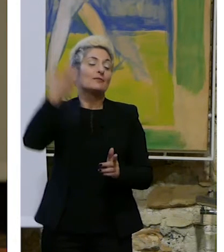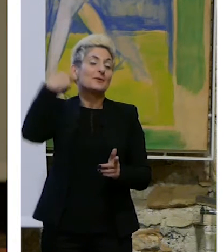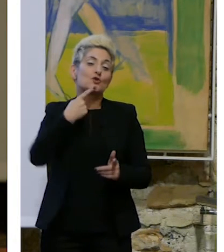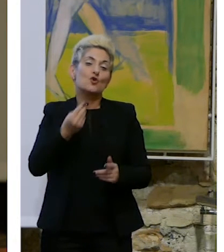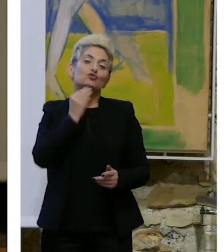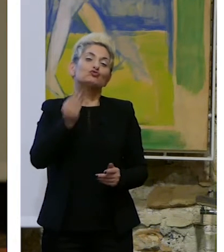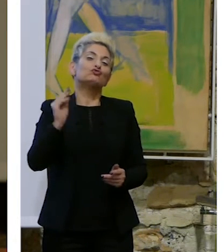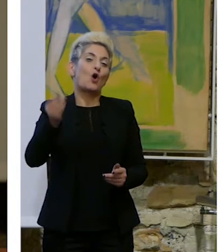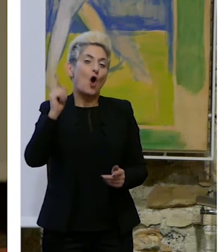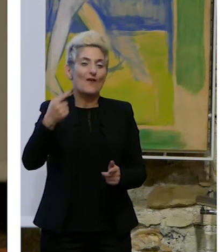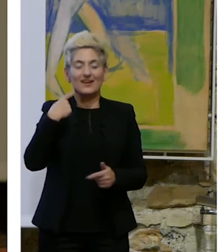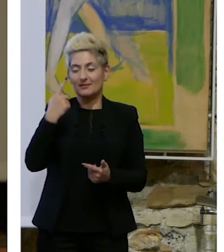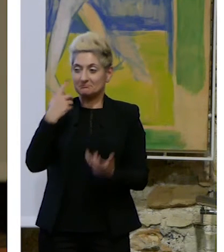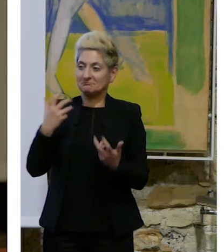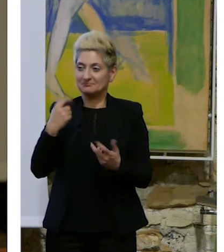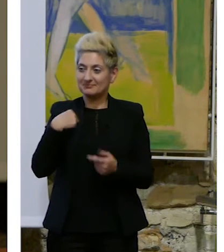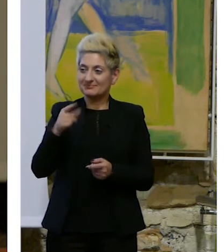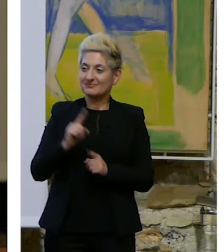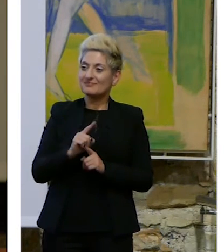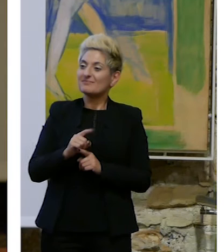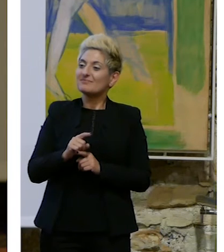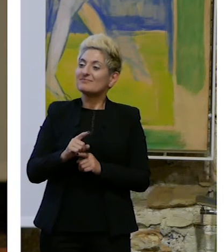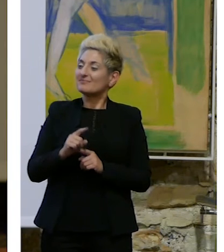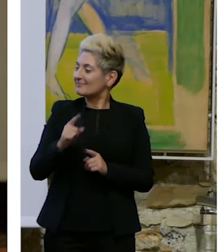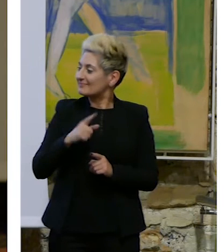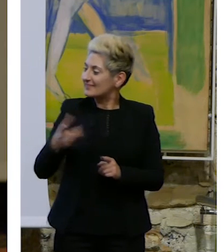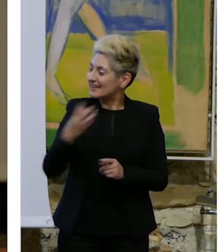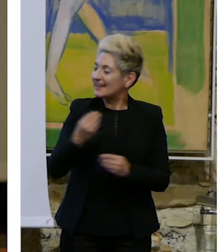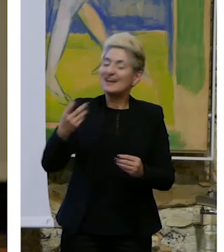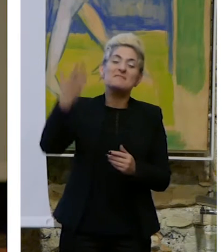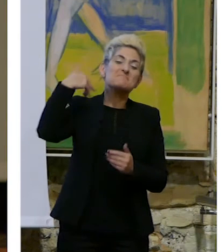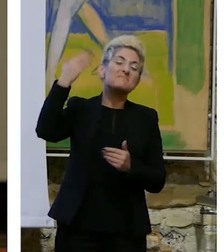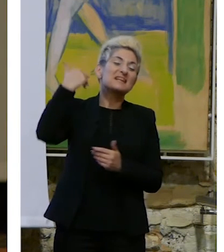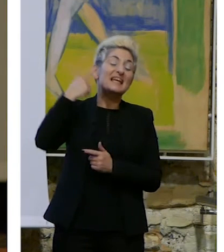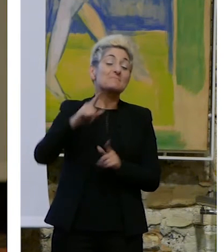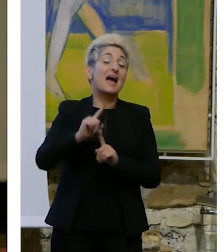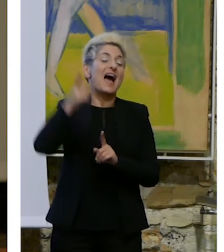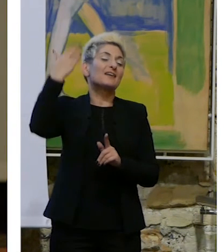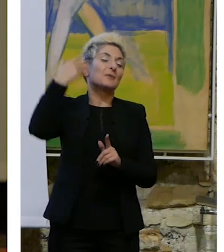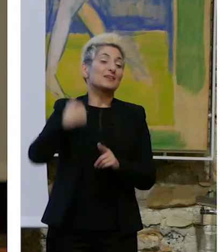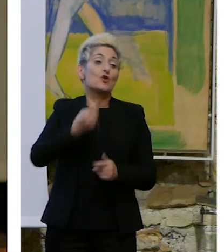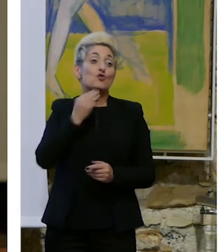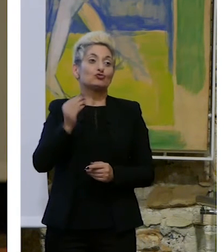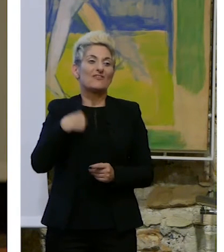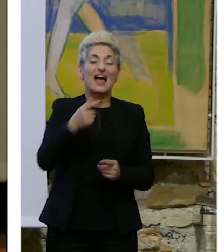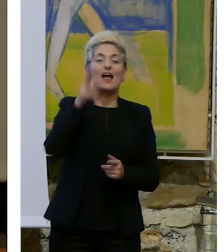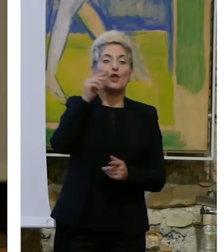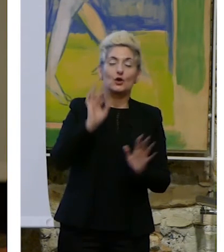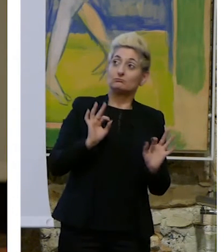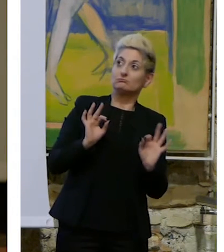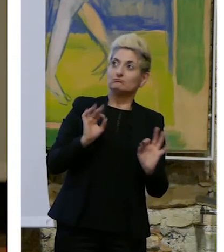più pronte ad accettare anche l'intellettuale disperato, allora molte rispondevano esattamente come una statua di marmo di